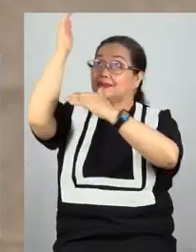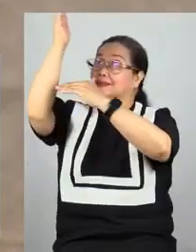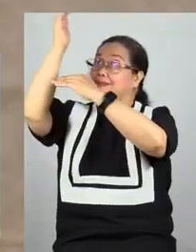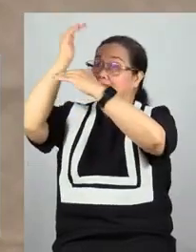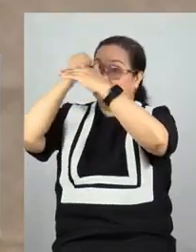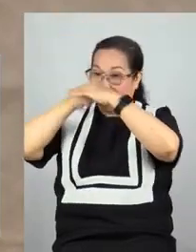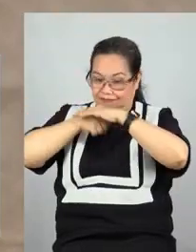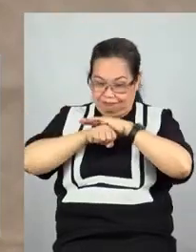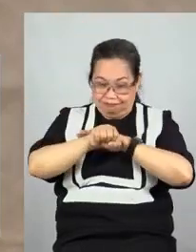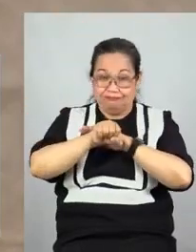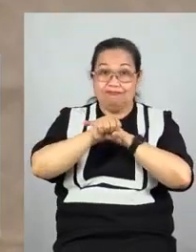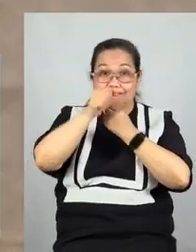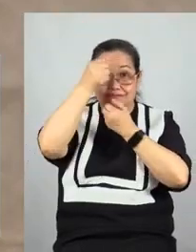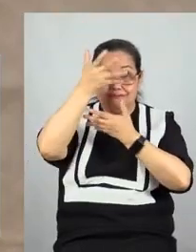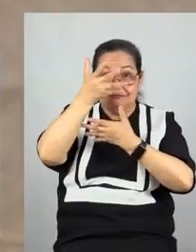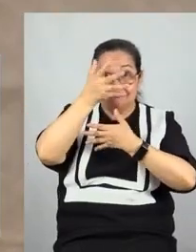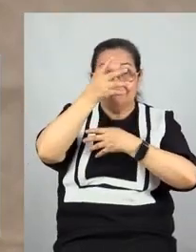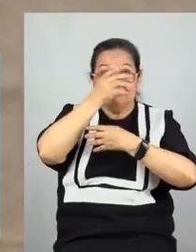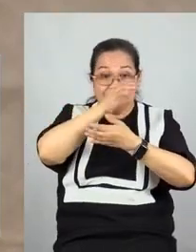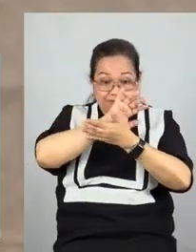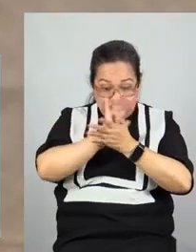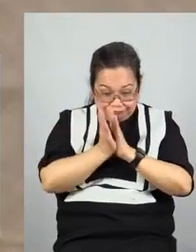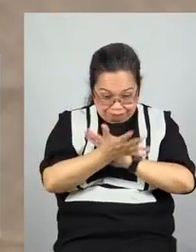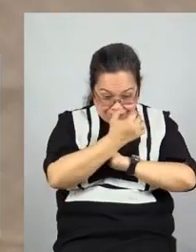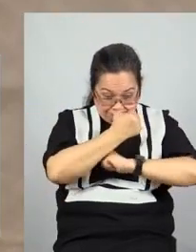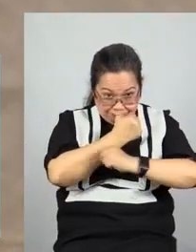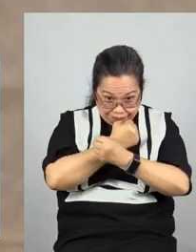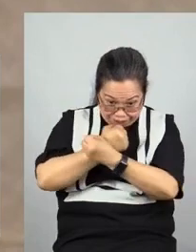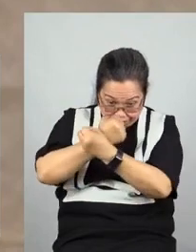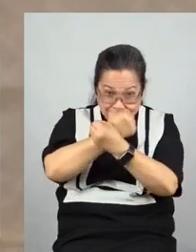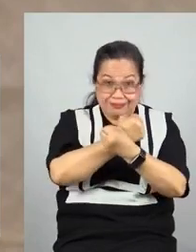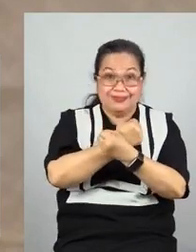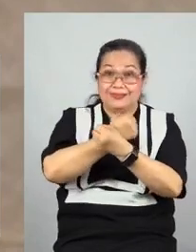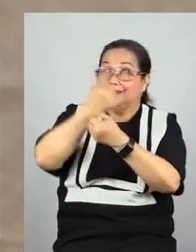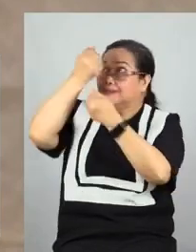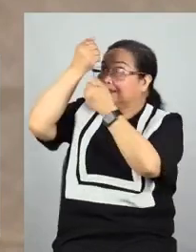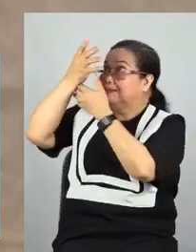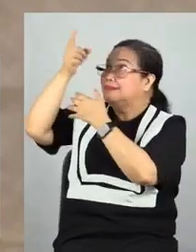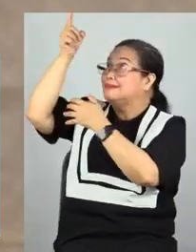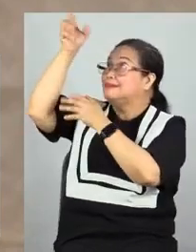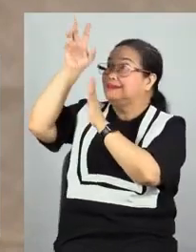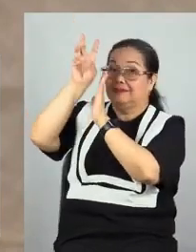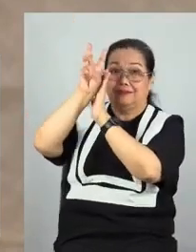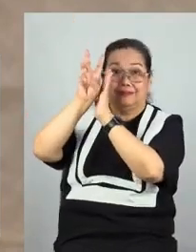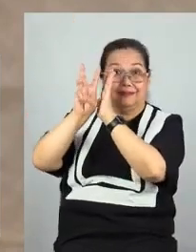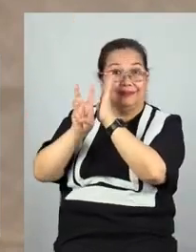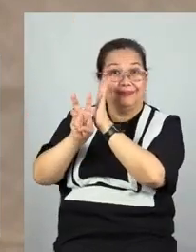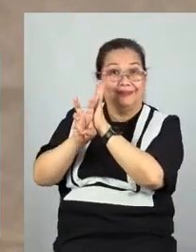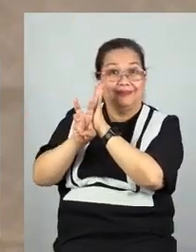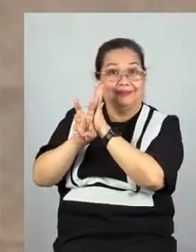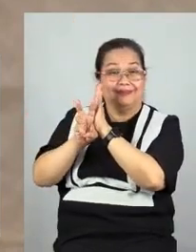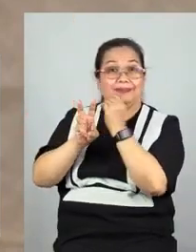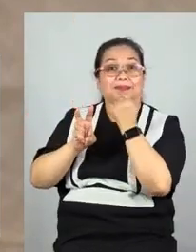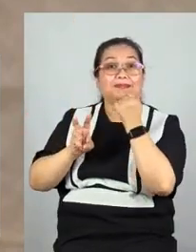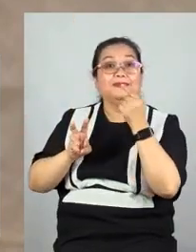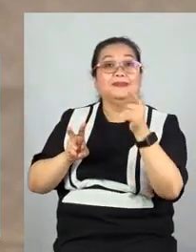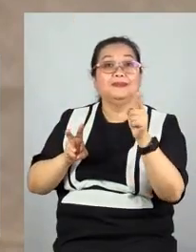magpakumbabang pagsunod at pagsumite sa kalooban ng kanyang Ama, ang